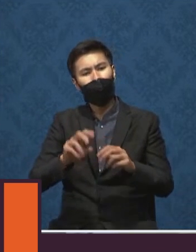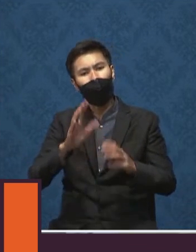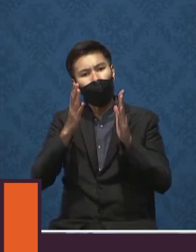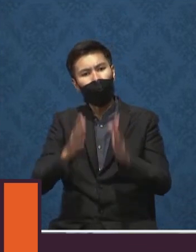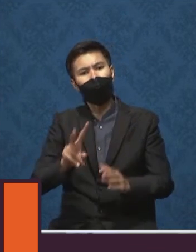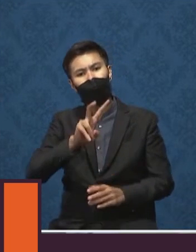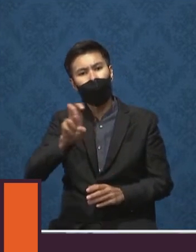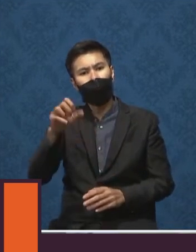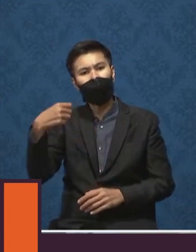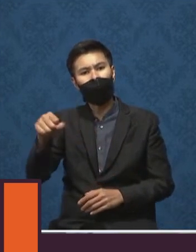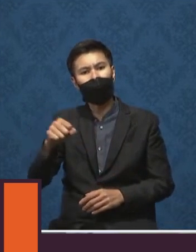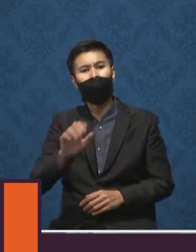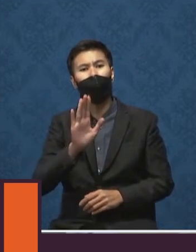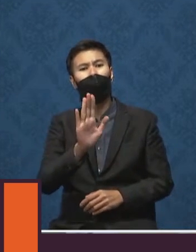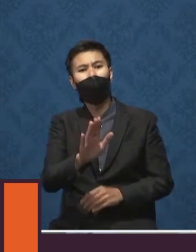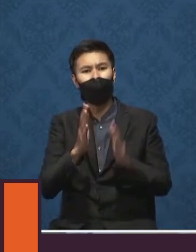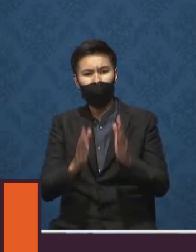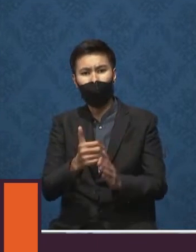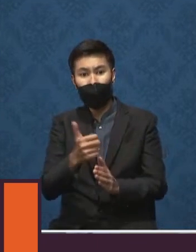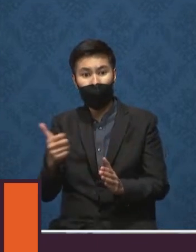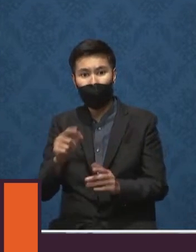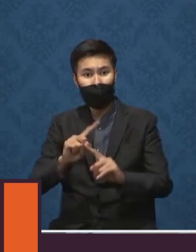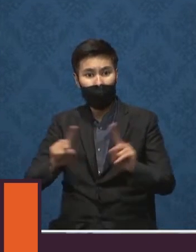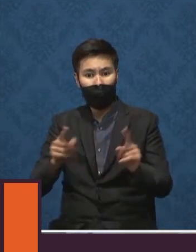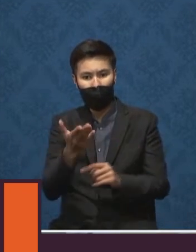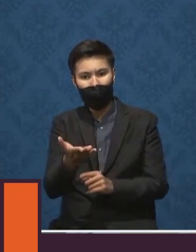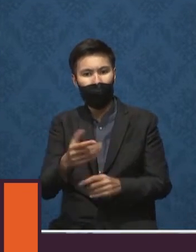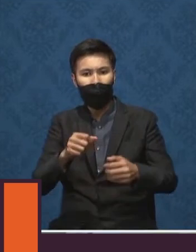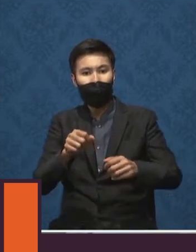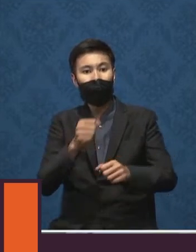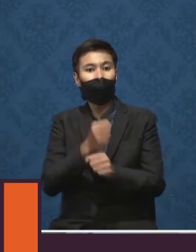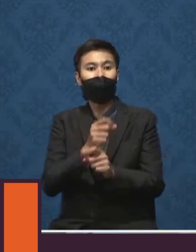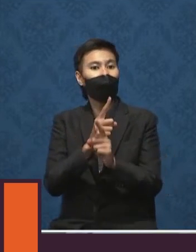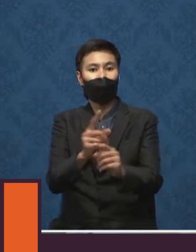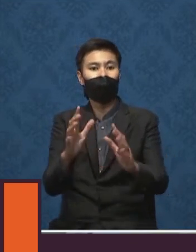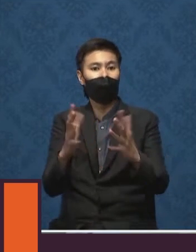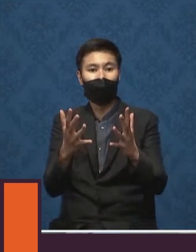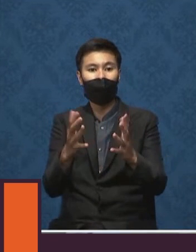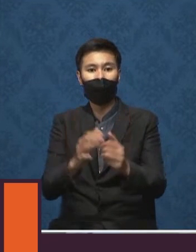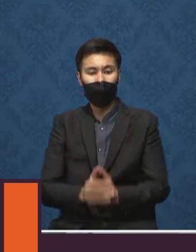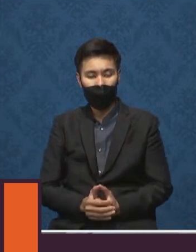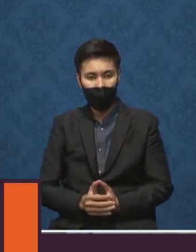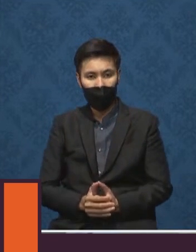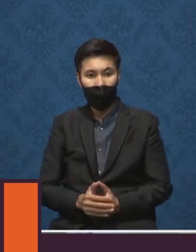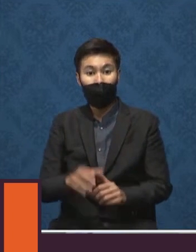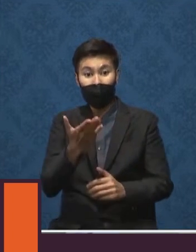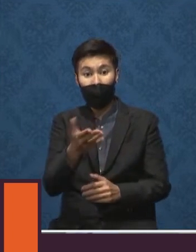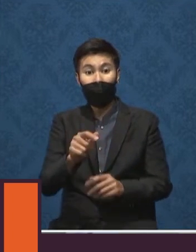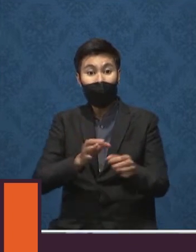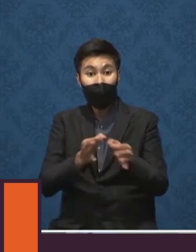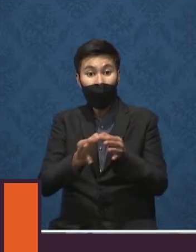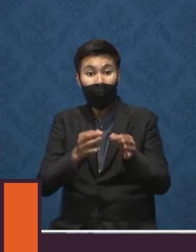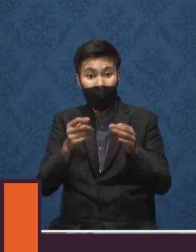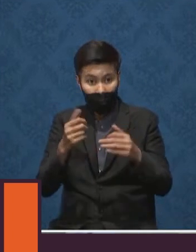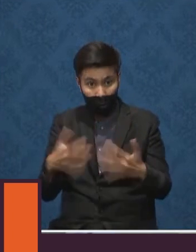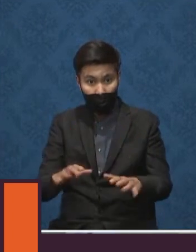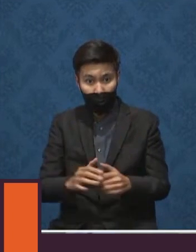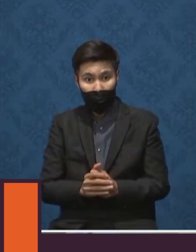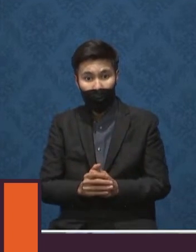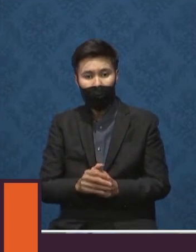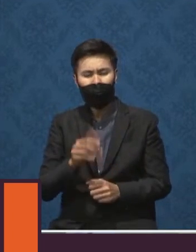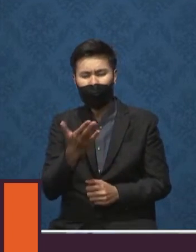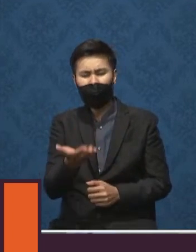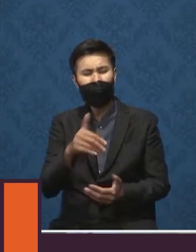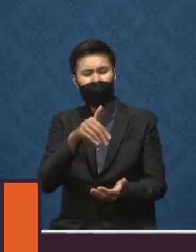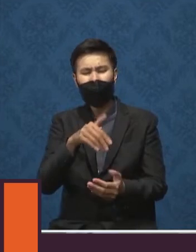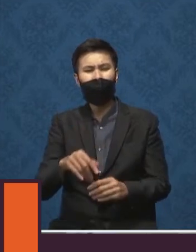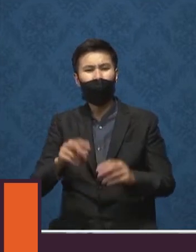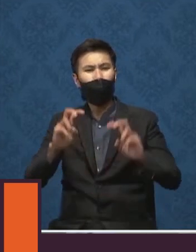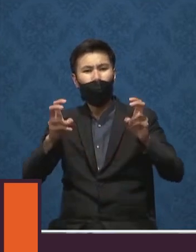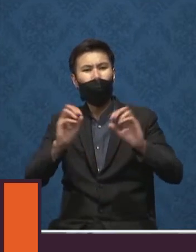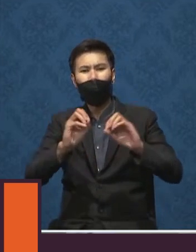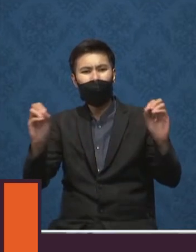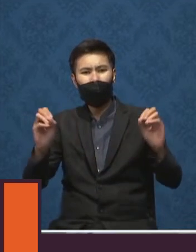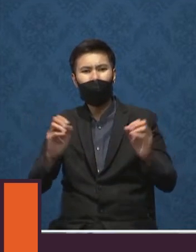ห